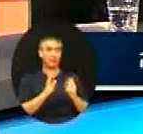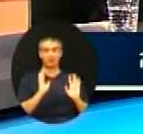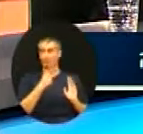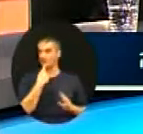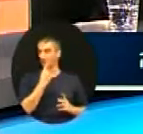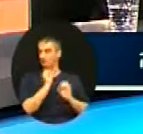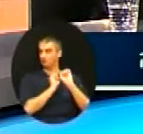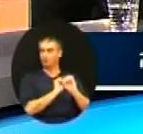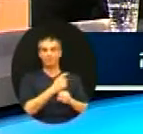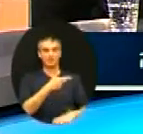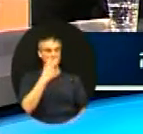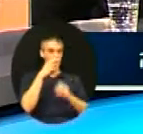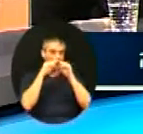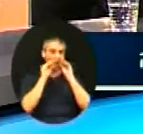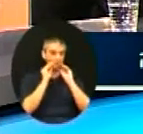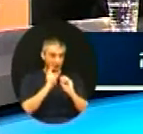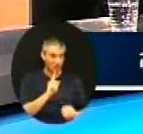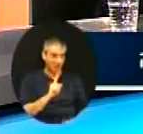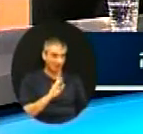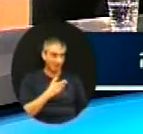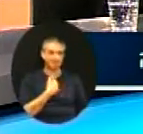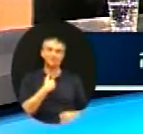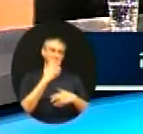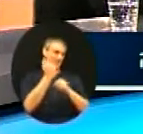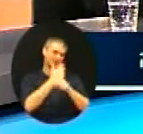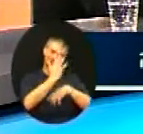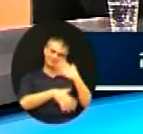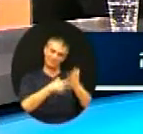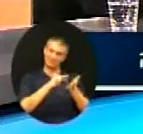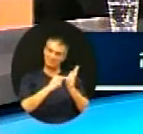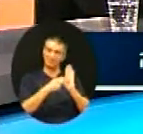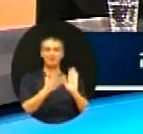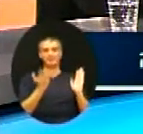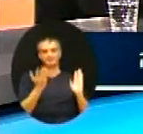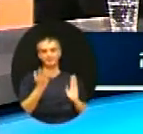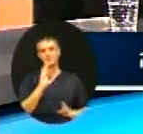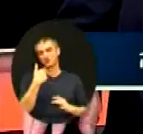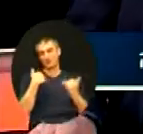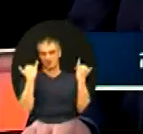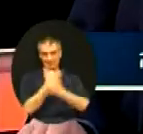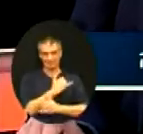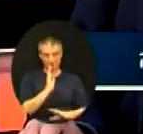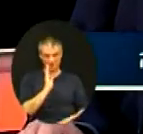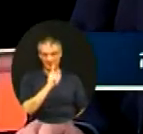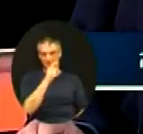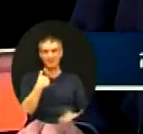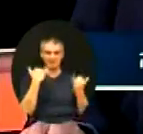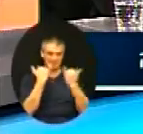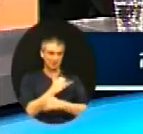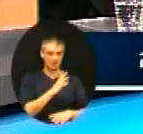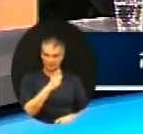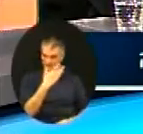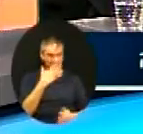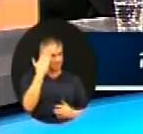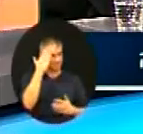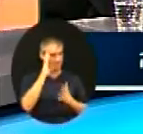את תומכת באמיר פרץ, לא? זה מה שהבנתי. איזה סלט פוליטי עשית לכם. שלי, עוד מעט ייתן לך לסדר את הסלט. חוסר התמצאות כזה במה